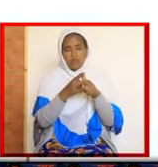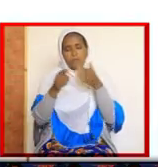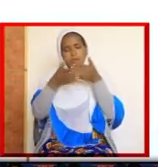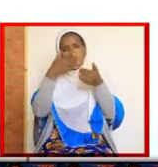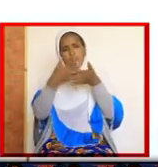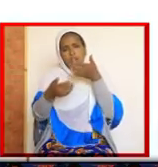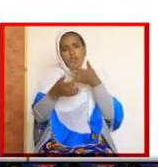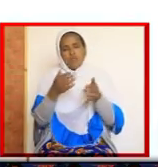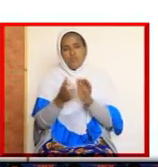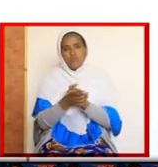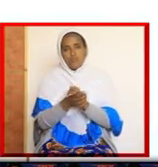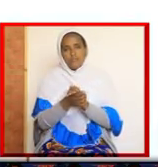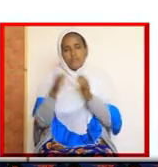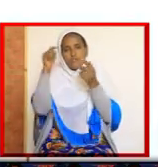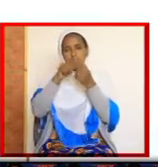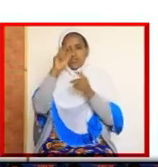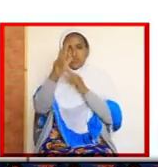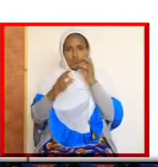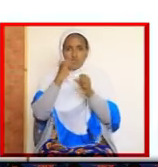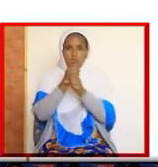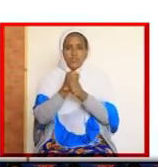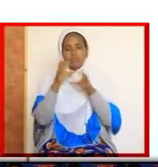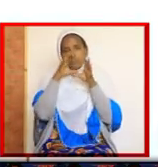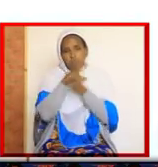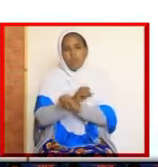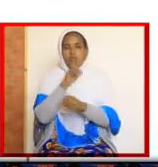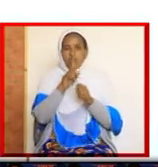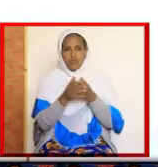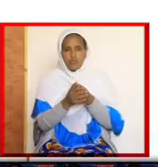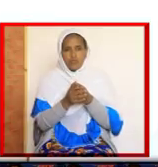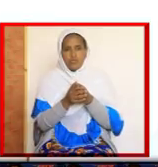በቀላሉ እስከ 3 ዓመት የሚጠናቀቅ ነው።